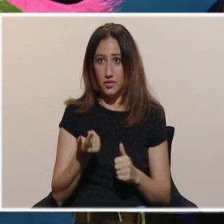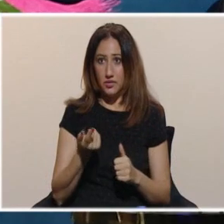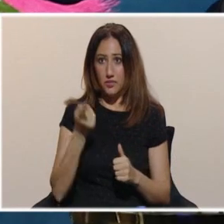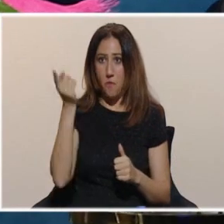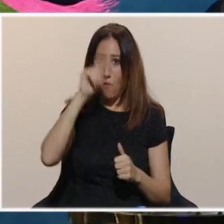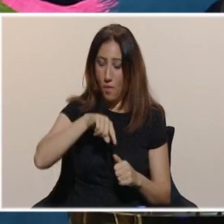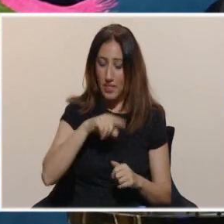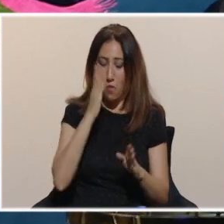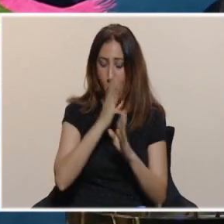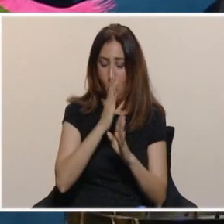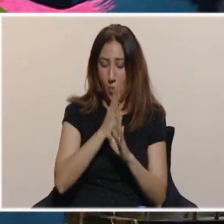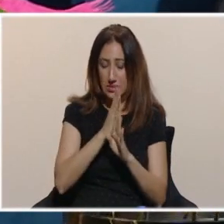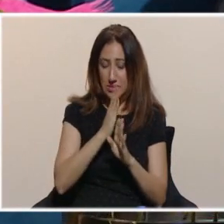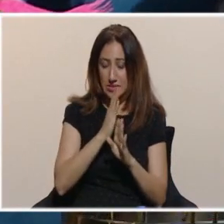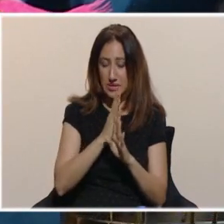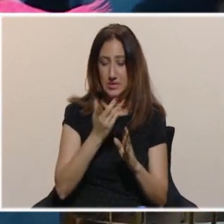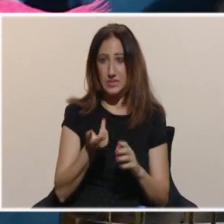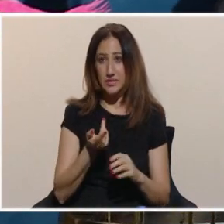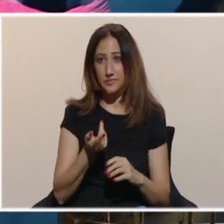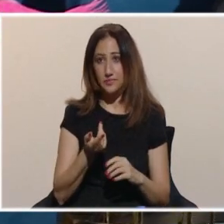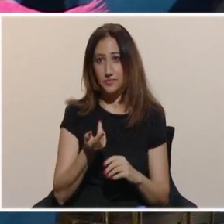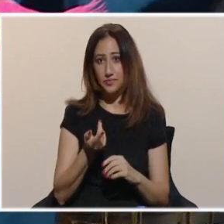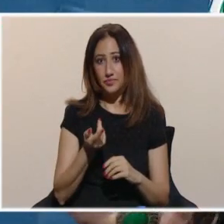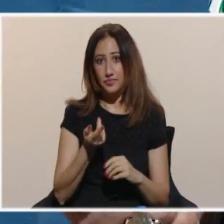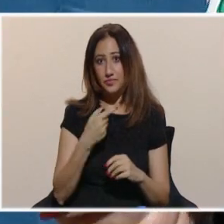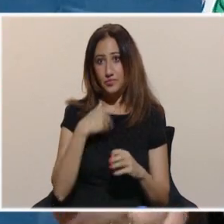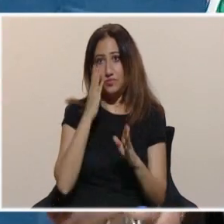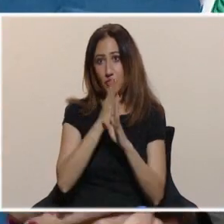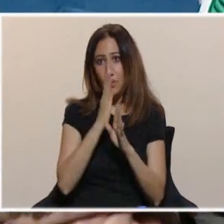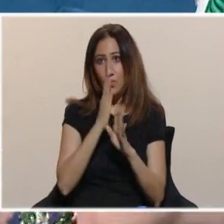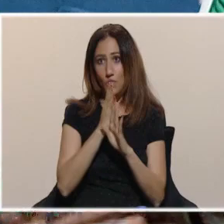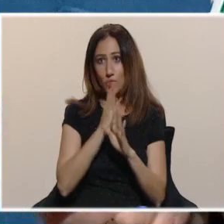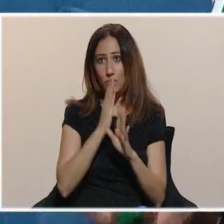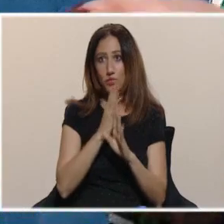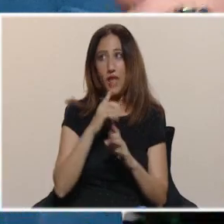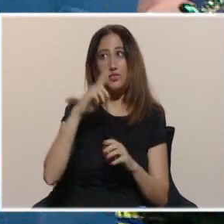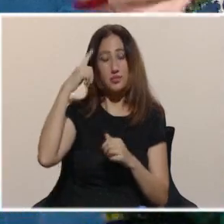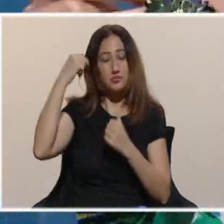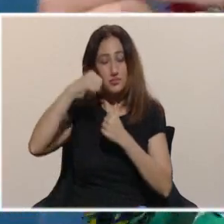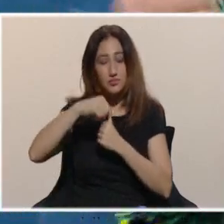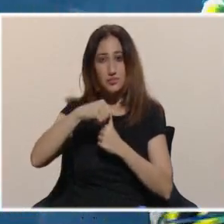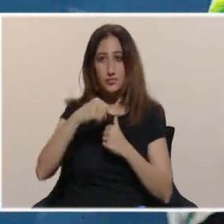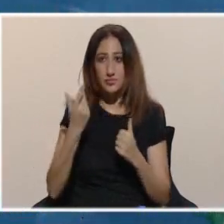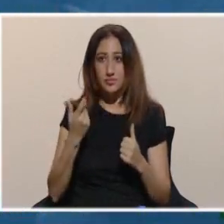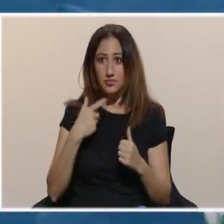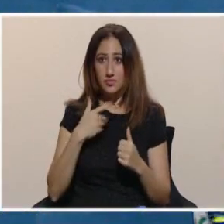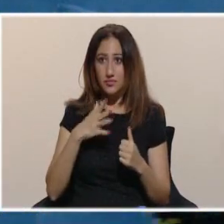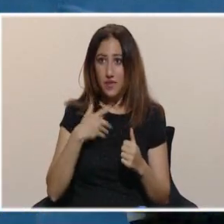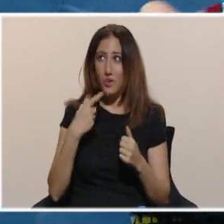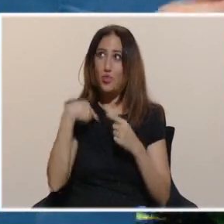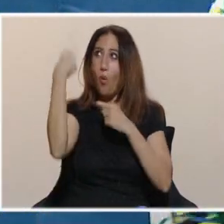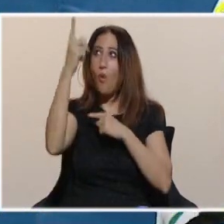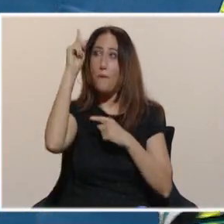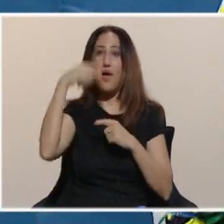وبقيت يعني من الممثلات يعني اللي ليا بصمه. يعني عندي حاجات اقولها له،